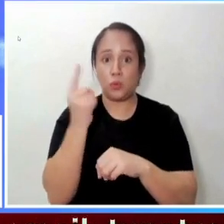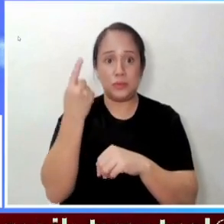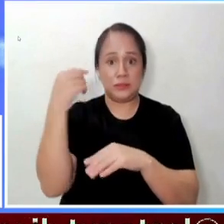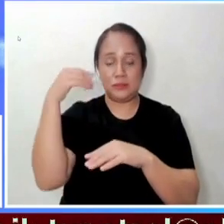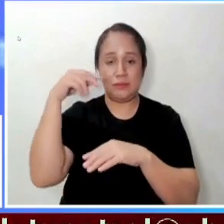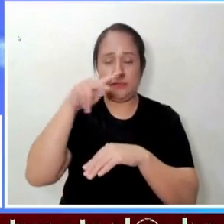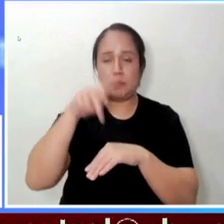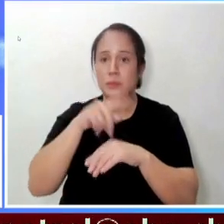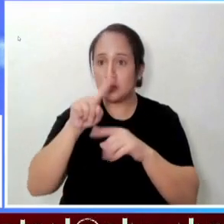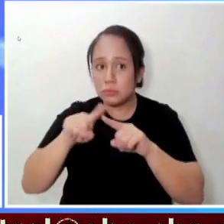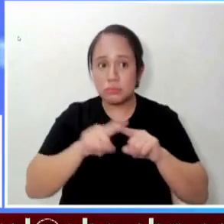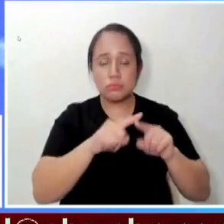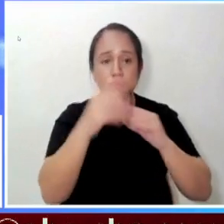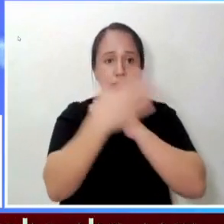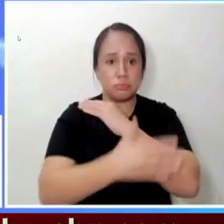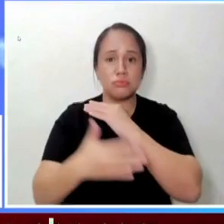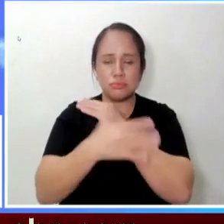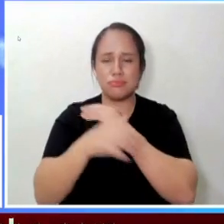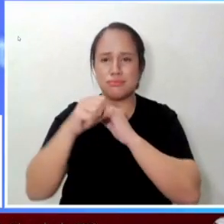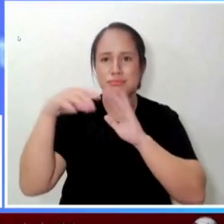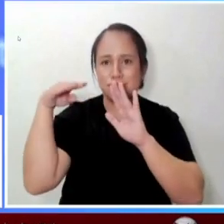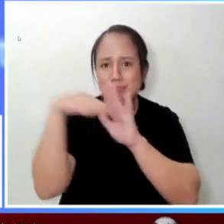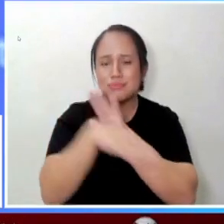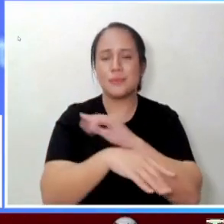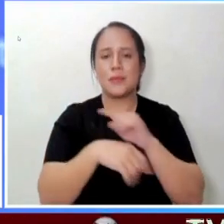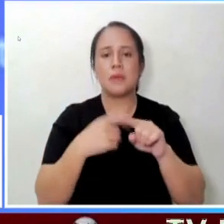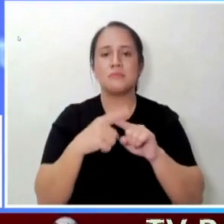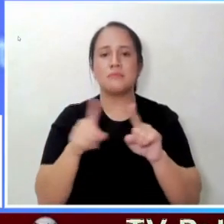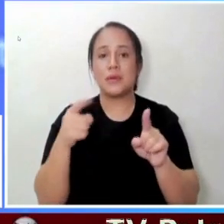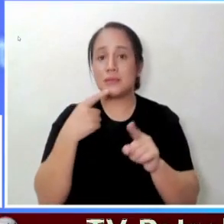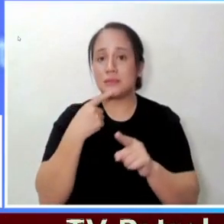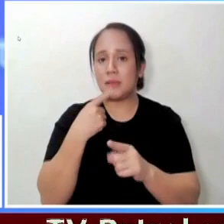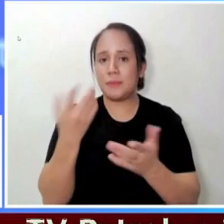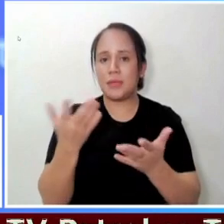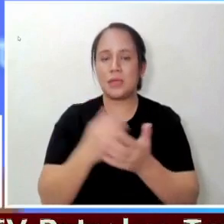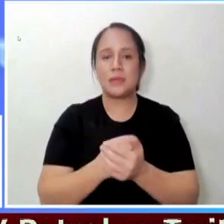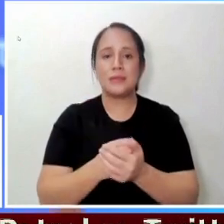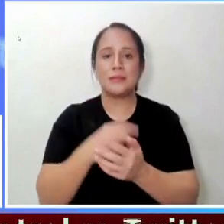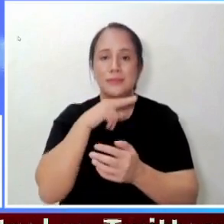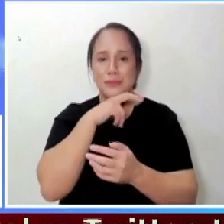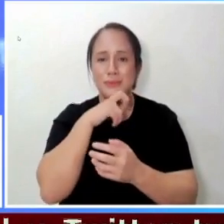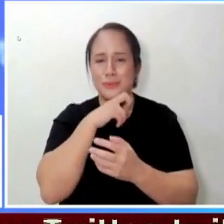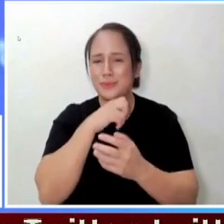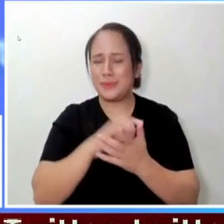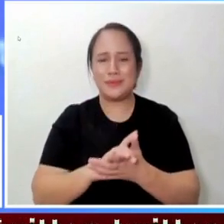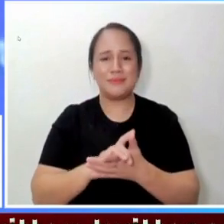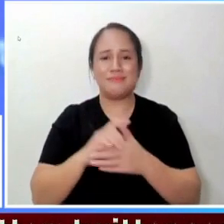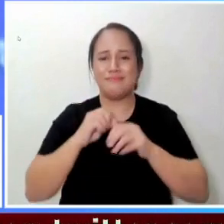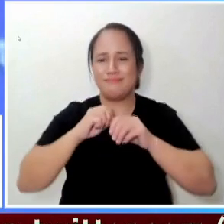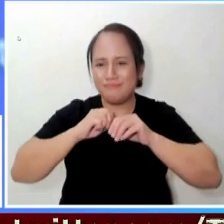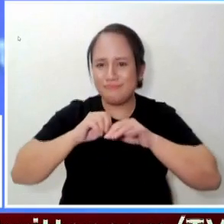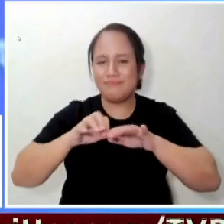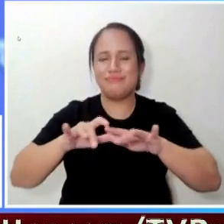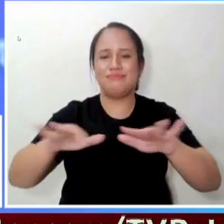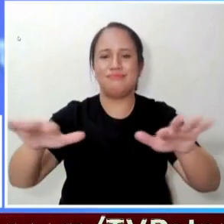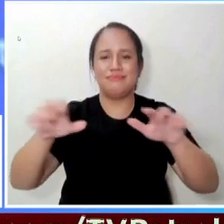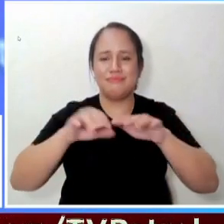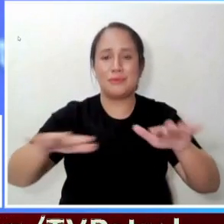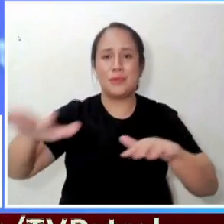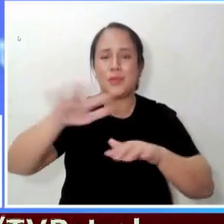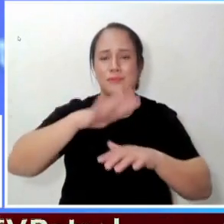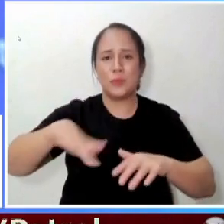but several countries in our regions. But as I mentioned, that the virus is really widely now entrenched around the